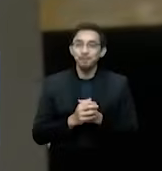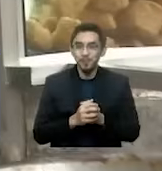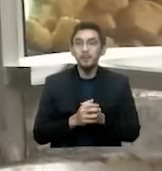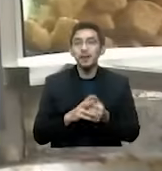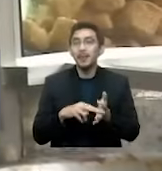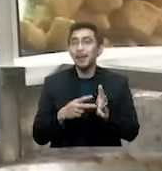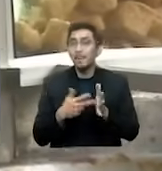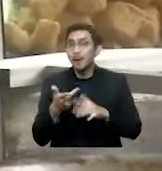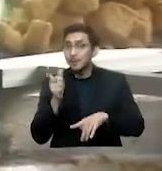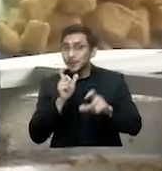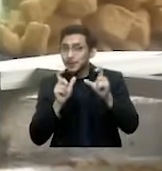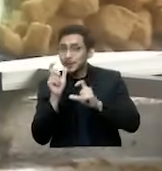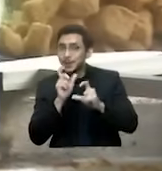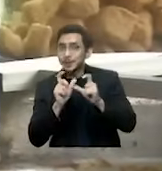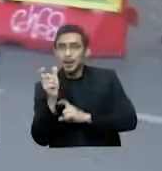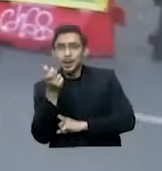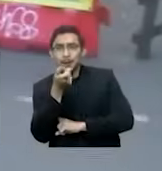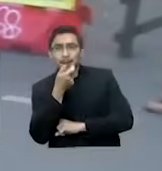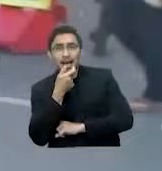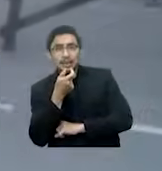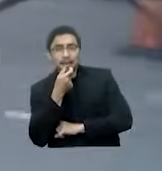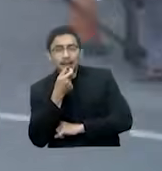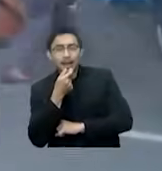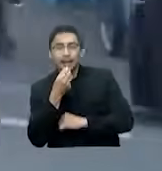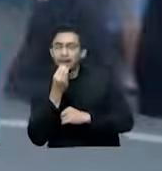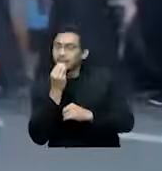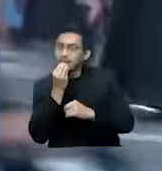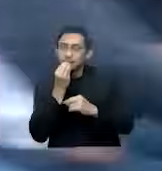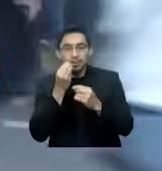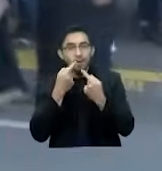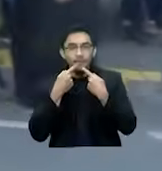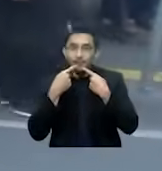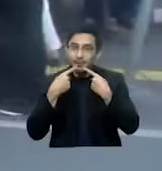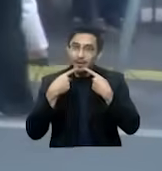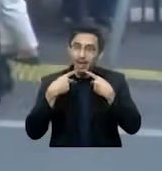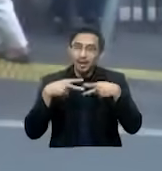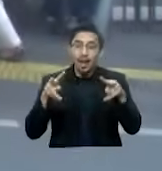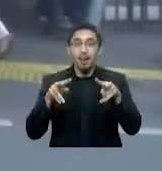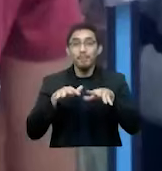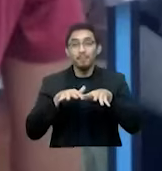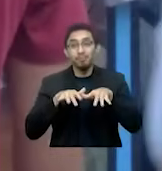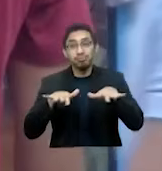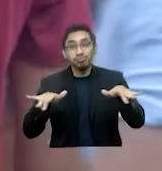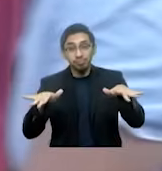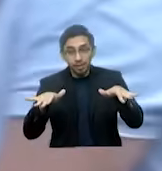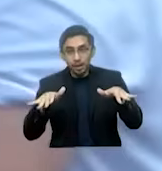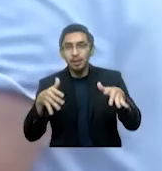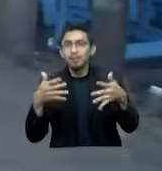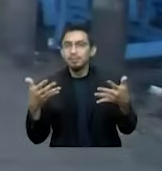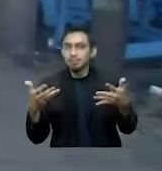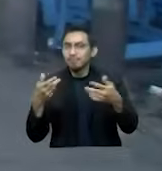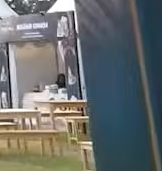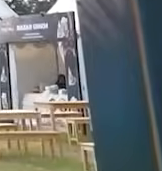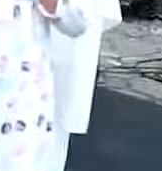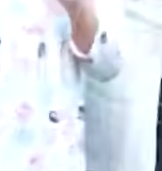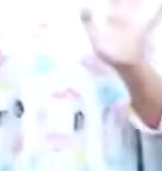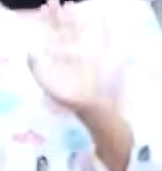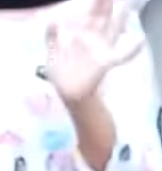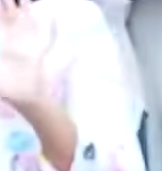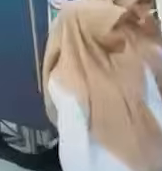takjil yang ramai dan viral di media sosial itu. Wah, indahnya Ramadan.